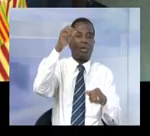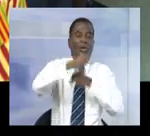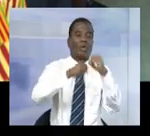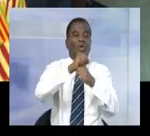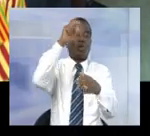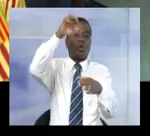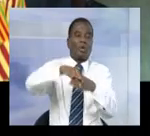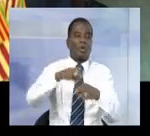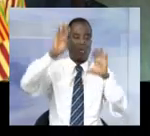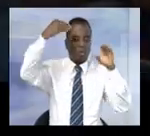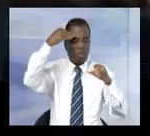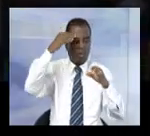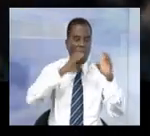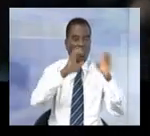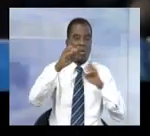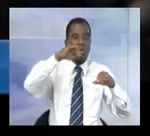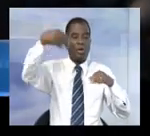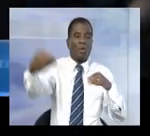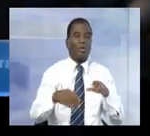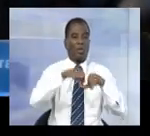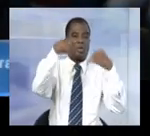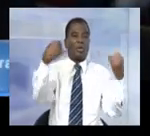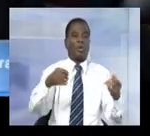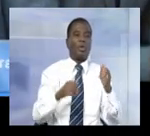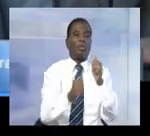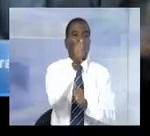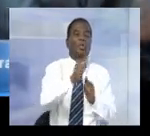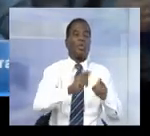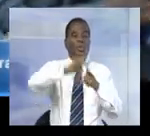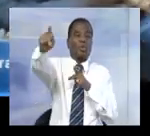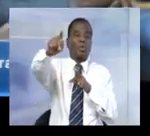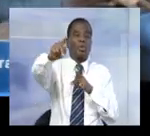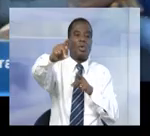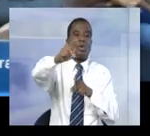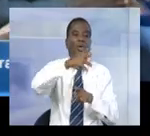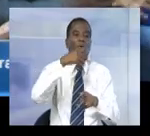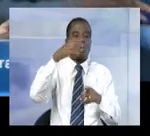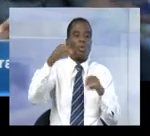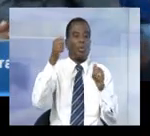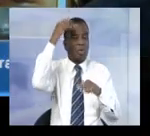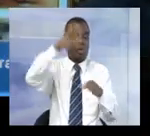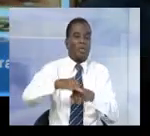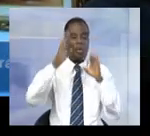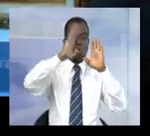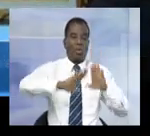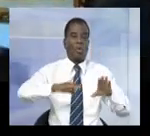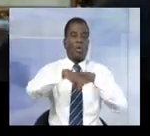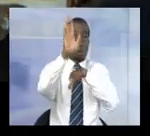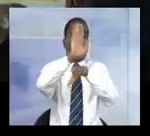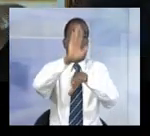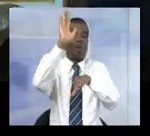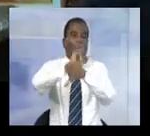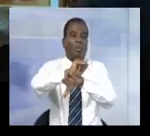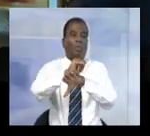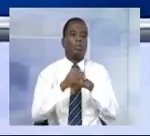le ministre de la Communication a invité la presse à plus de professionnalisme pour des élections apaisées en Côte